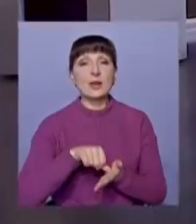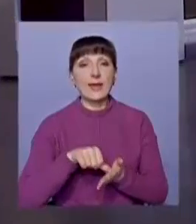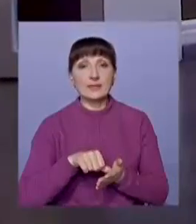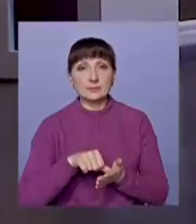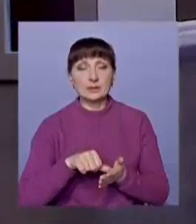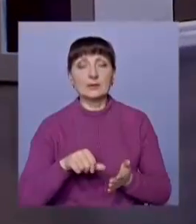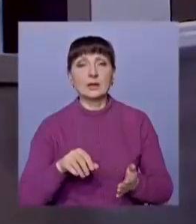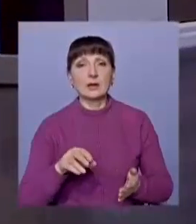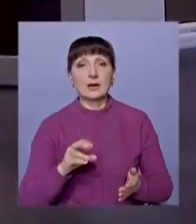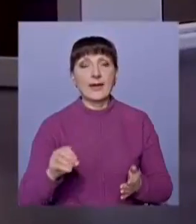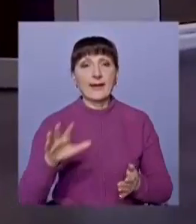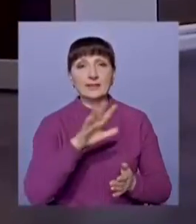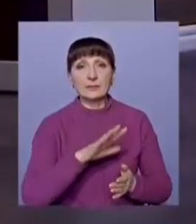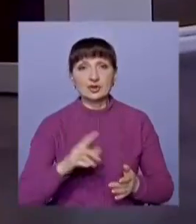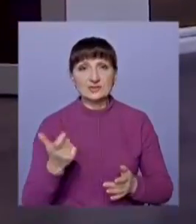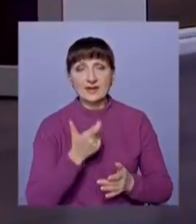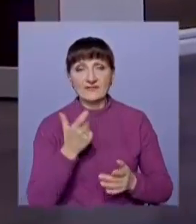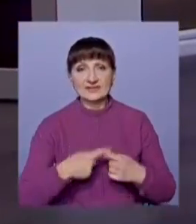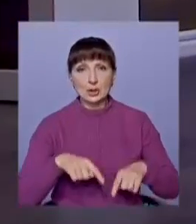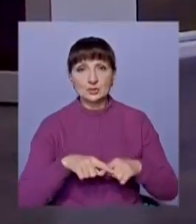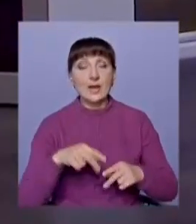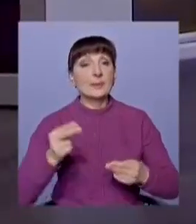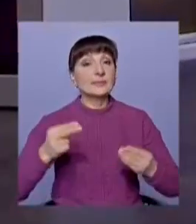союза, потому что подписание каких-то других